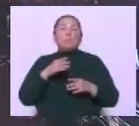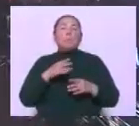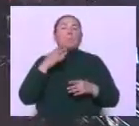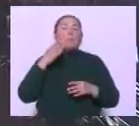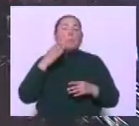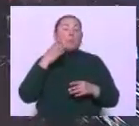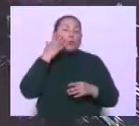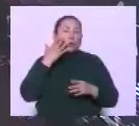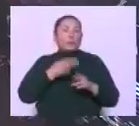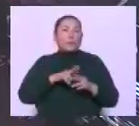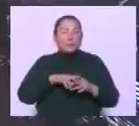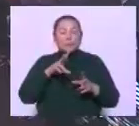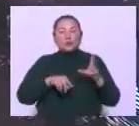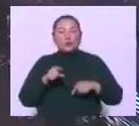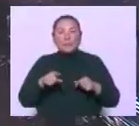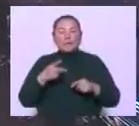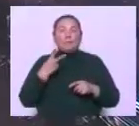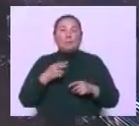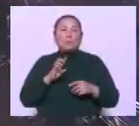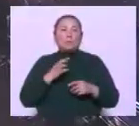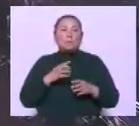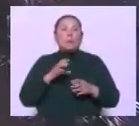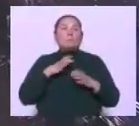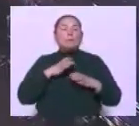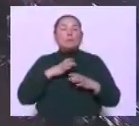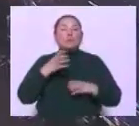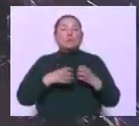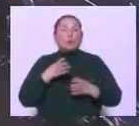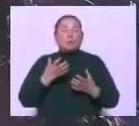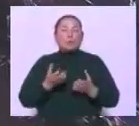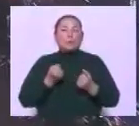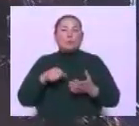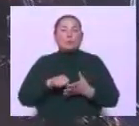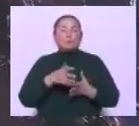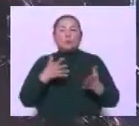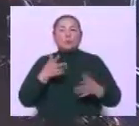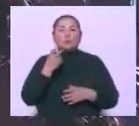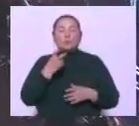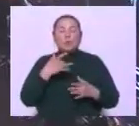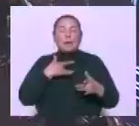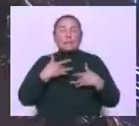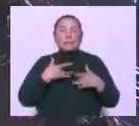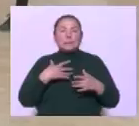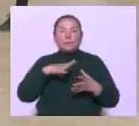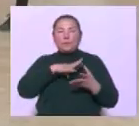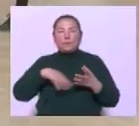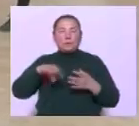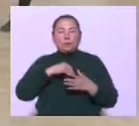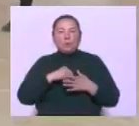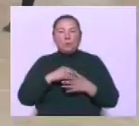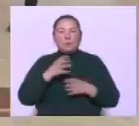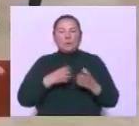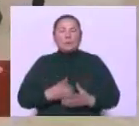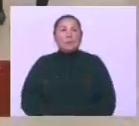8 золотых, 5 серебряных и 2 бронзовые медали. В международном конкурсе приняли участие более 200 артистов из 8 стран мира.